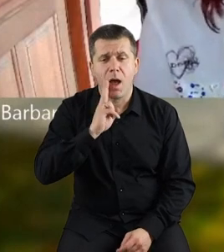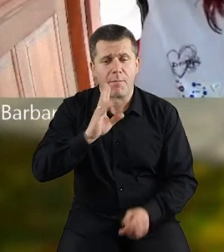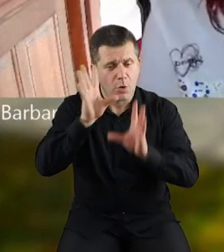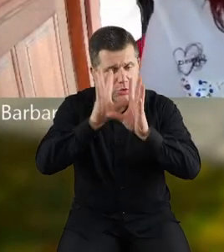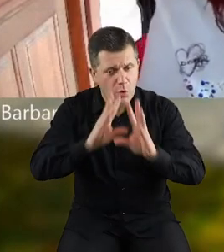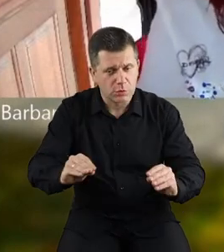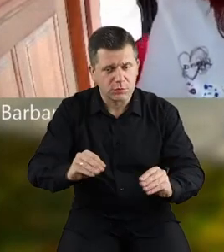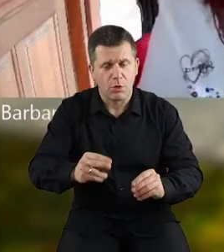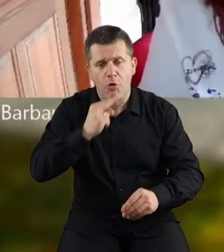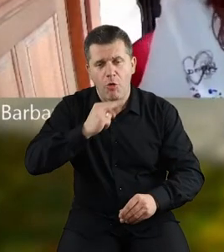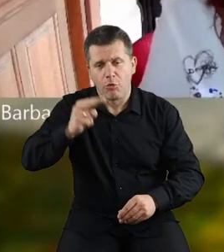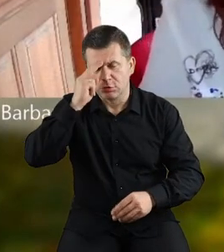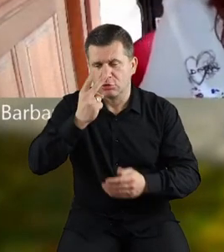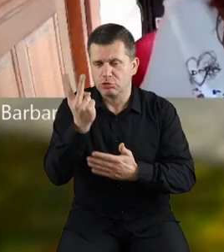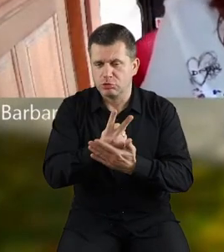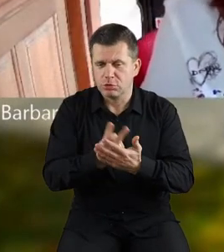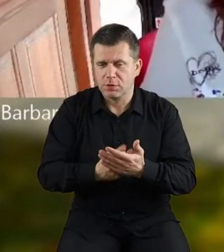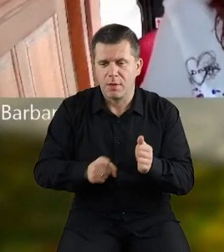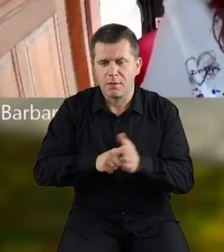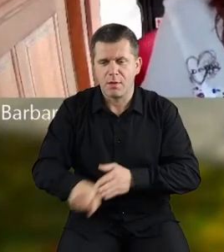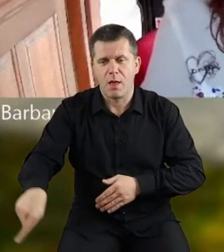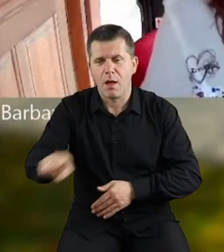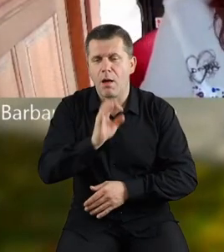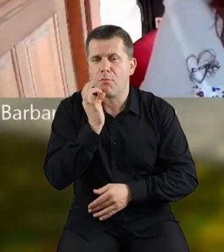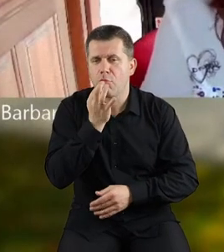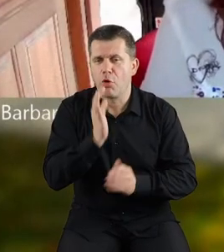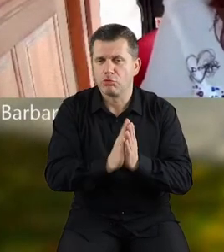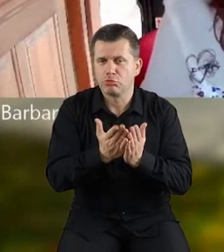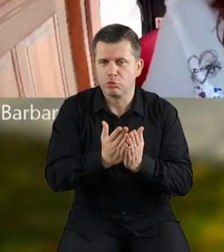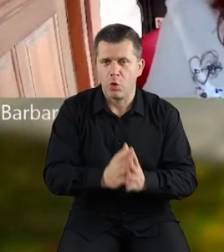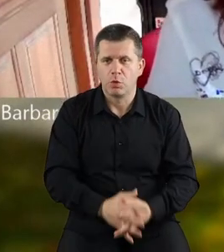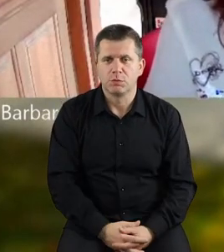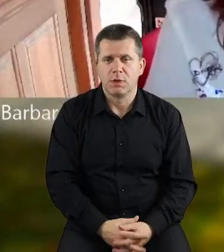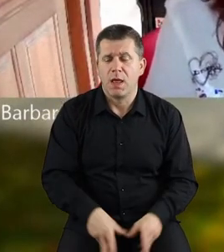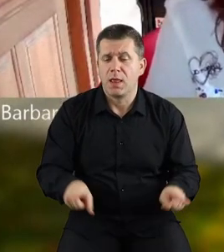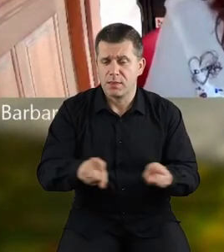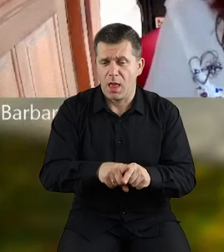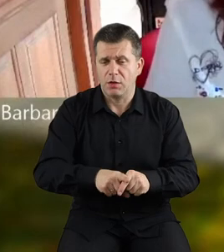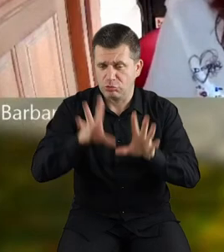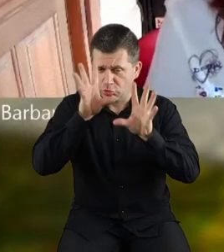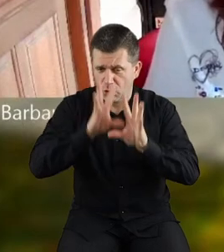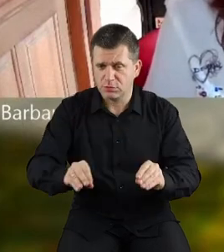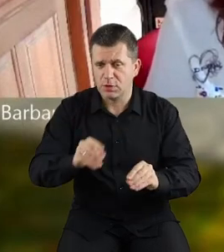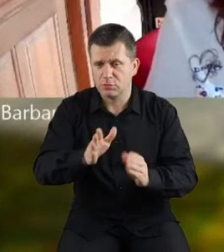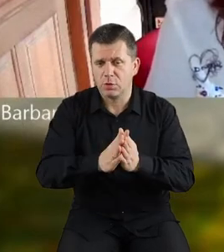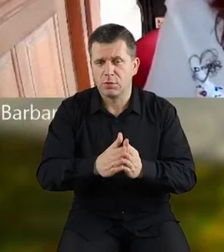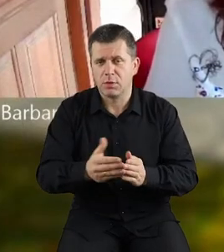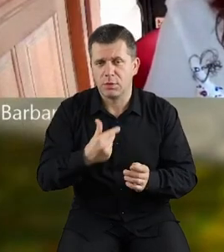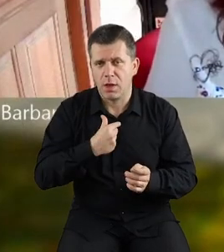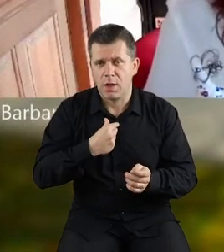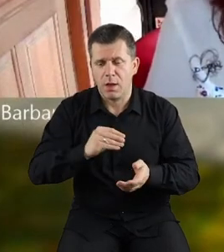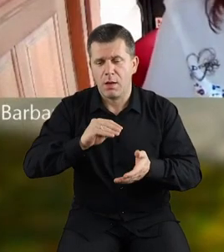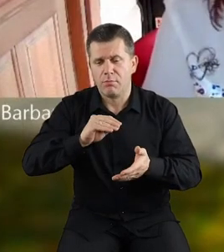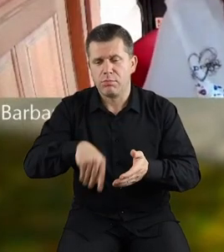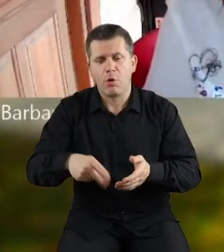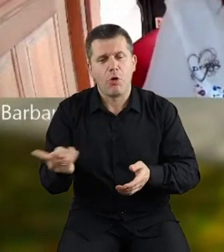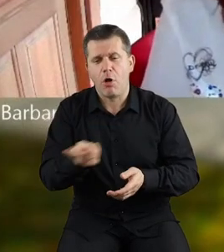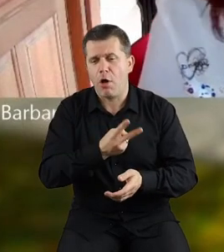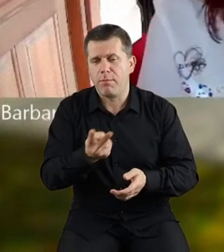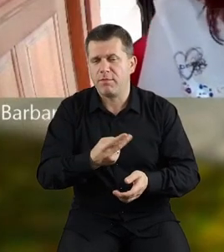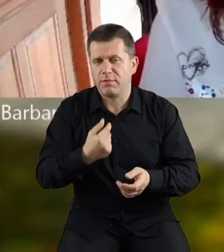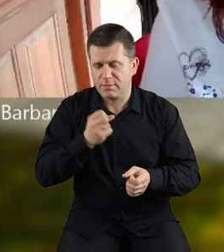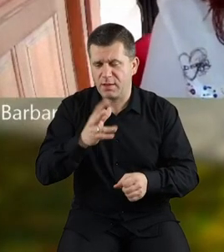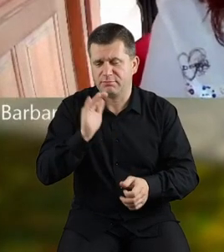te książki, że tato, że ojcowie czytający młodzieży też doceniają te książki. Podpisuję się pod